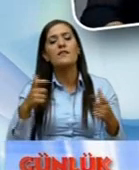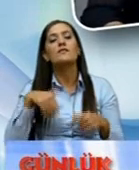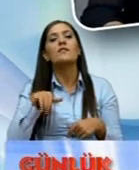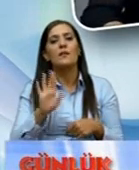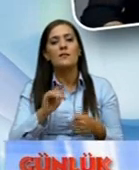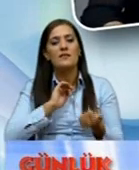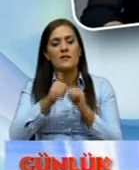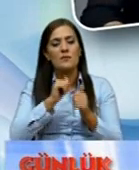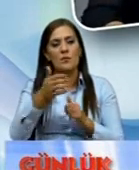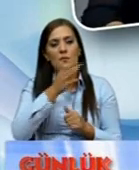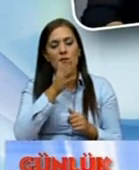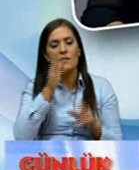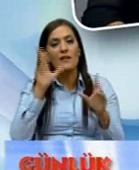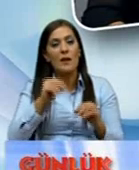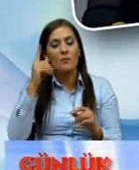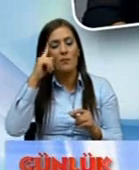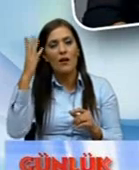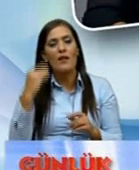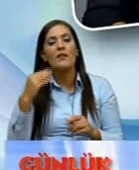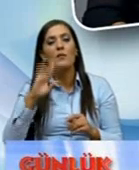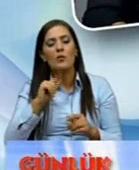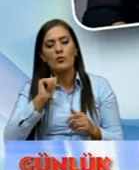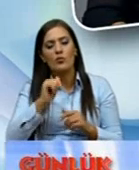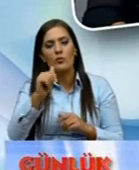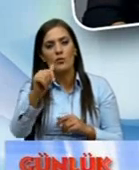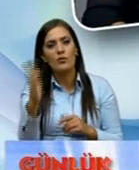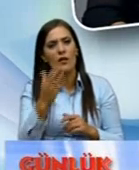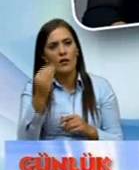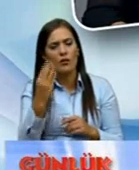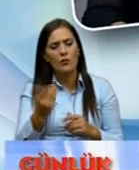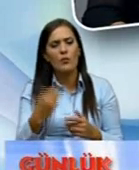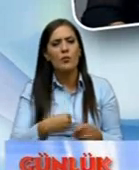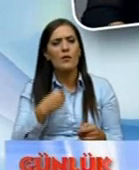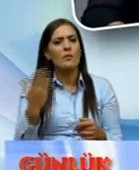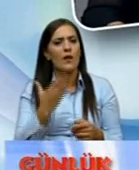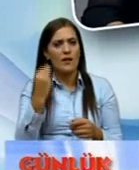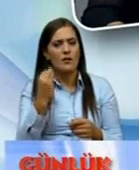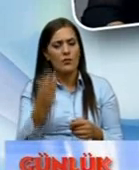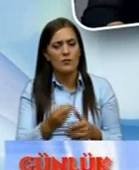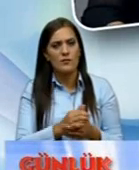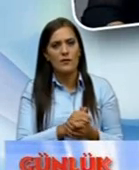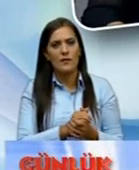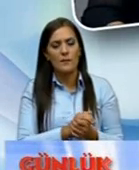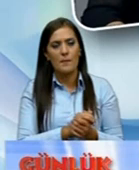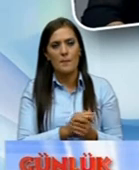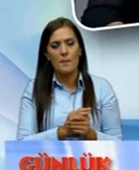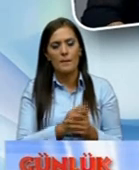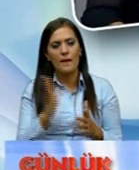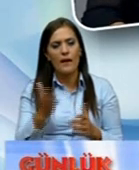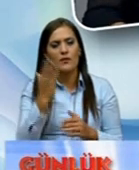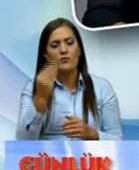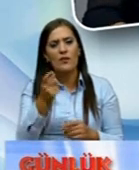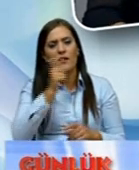geliştiremedik. Spor bilincimiz tam oturmadı. Aslında günden güne daha iyi gidiyor. Umarım daha da iyi olacak. Ve en